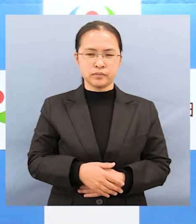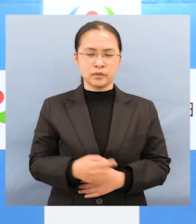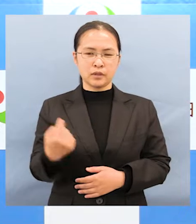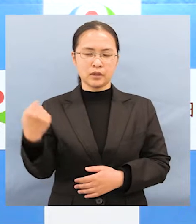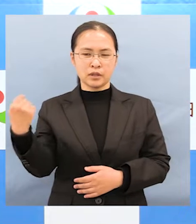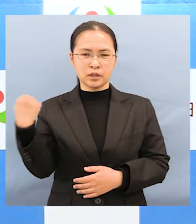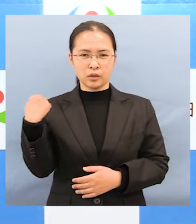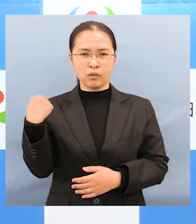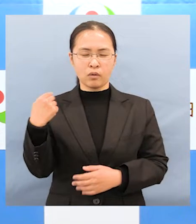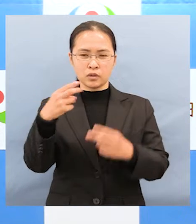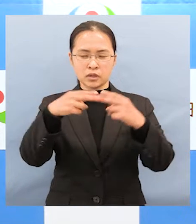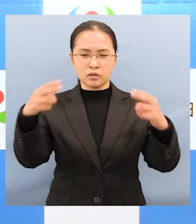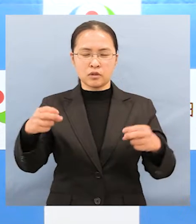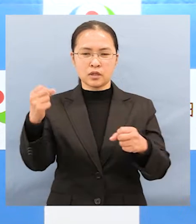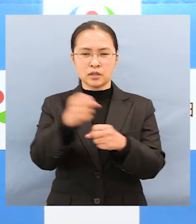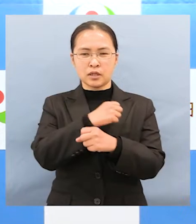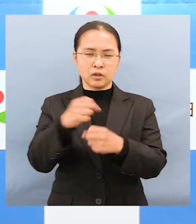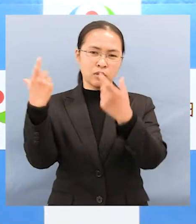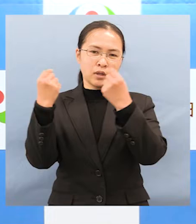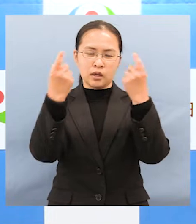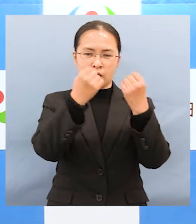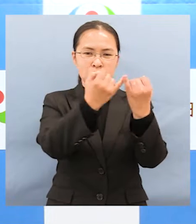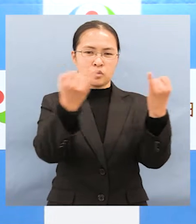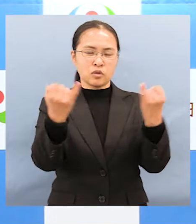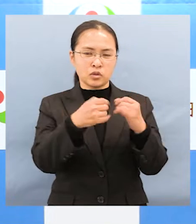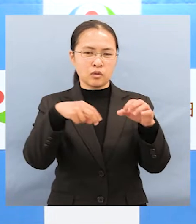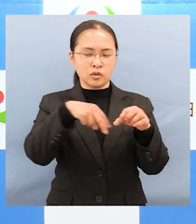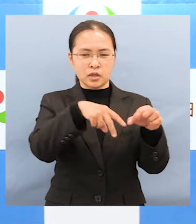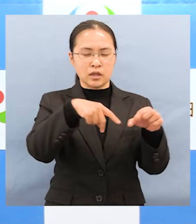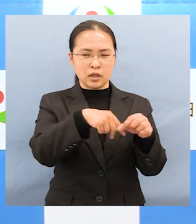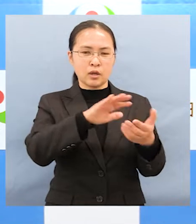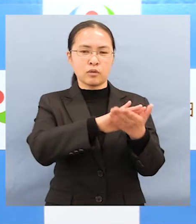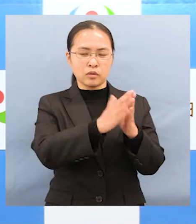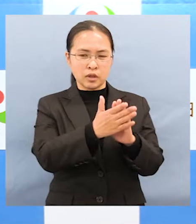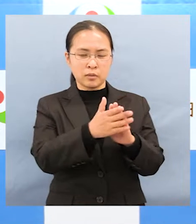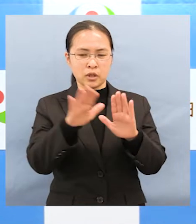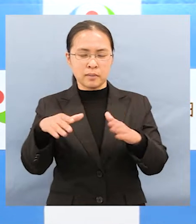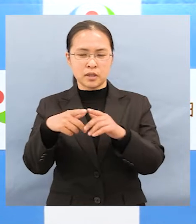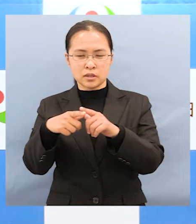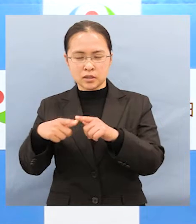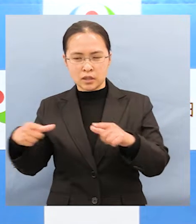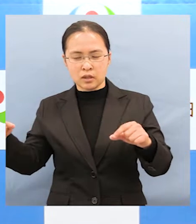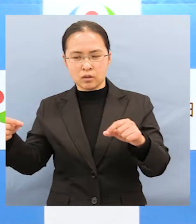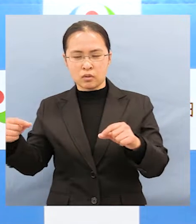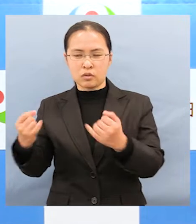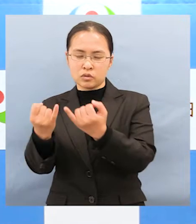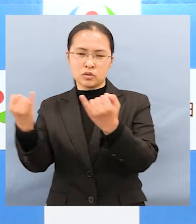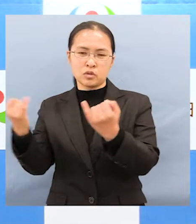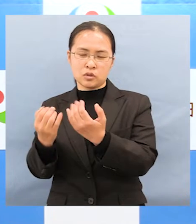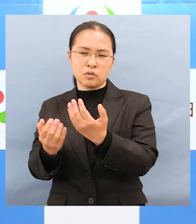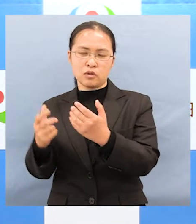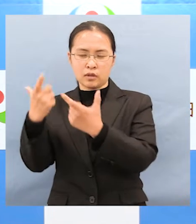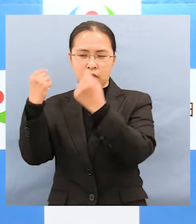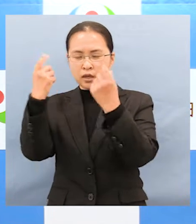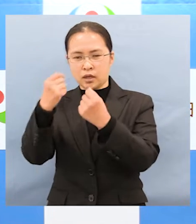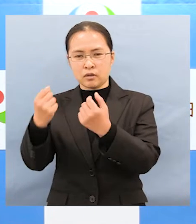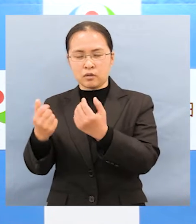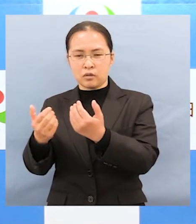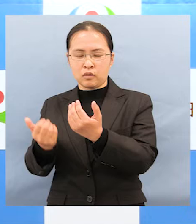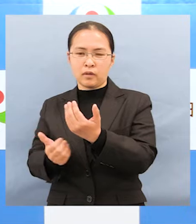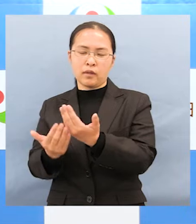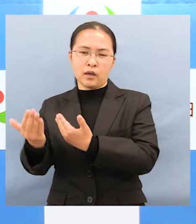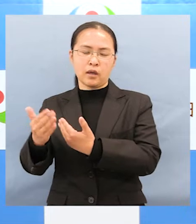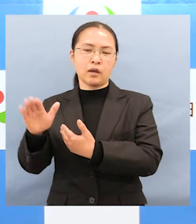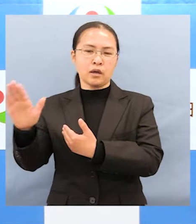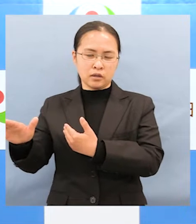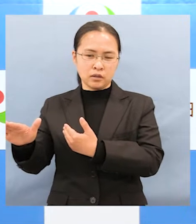昨日静岡産業大学の女子のサッカー部が今全国の女子の大学選手権を戦っているんです